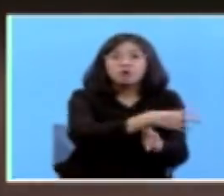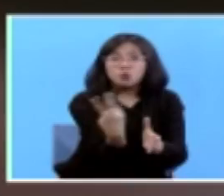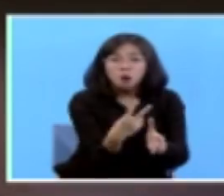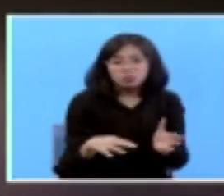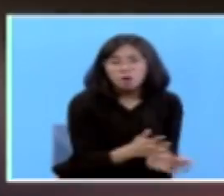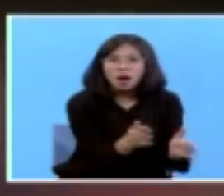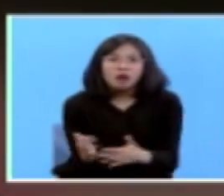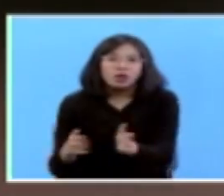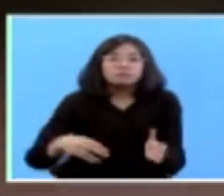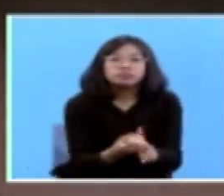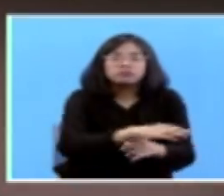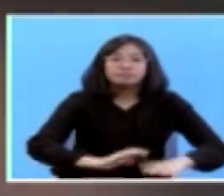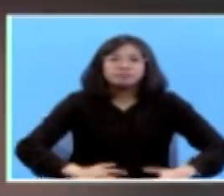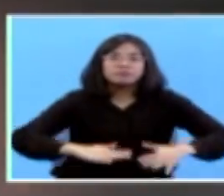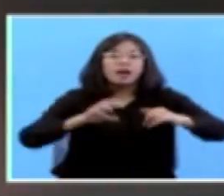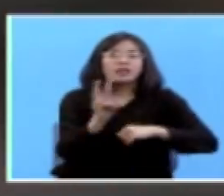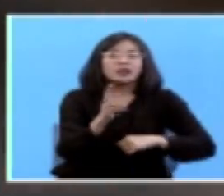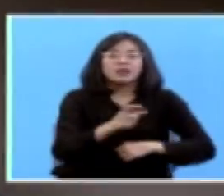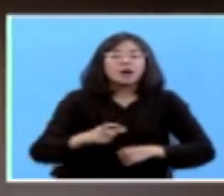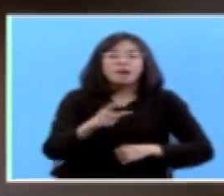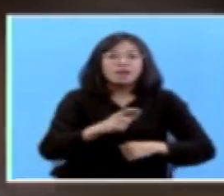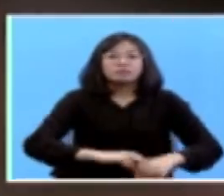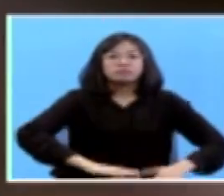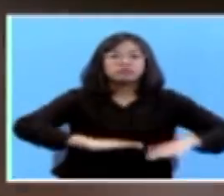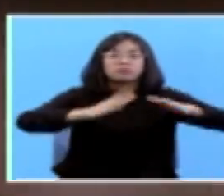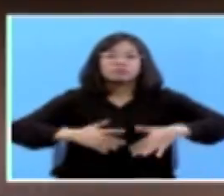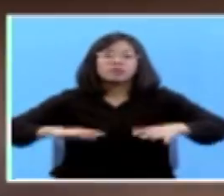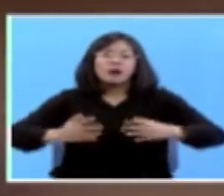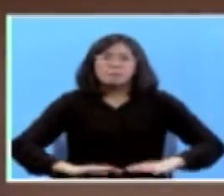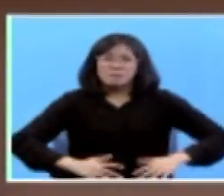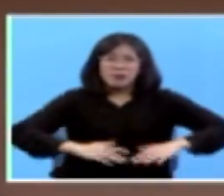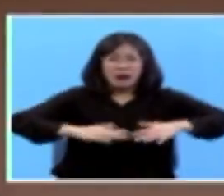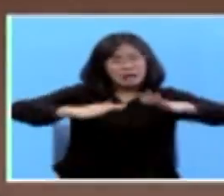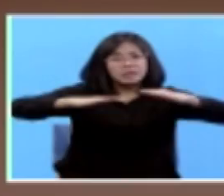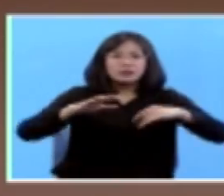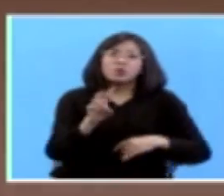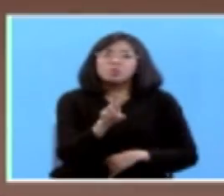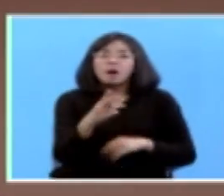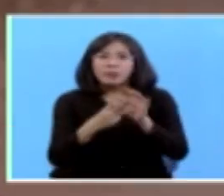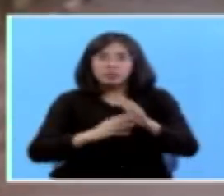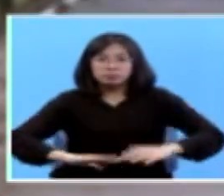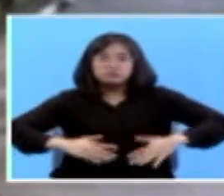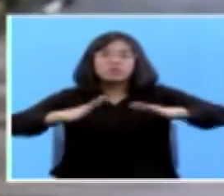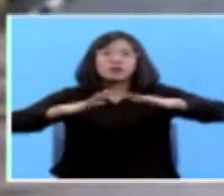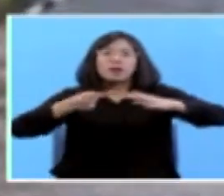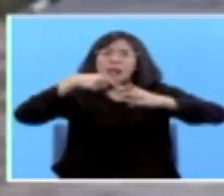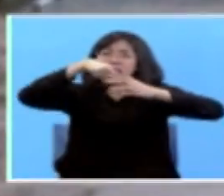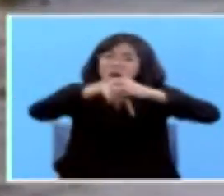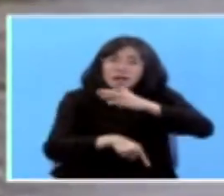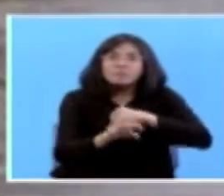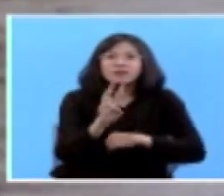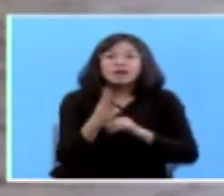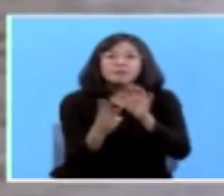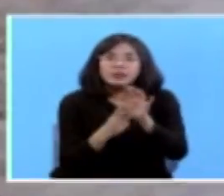meluap dan merendam permukiman warga di 3 kecamatan. Ketinggian banjir rata-rata mencapai 2 meter dan terdalam mencapai